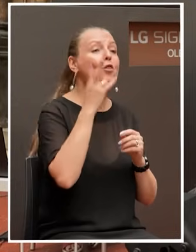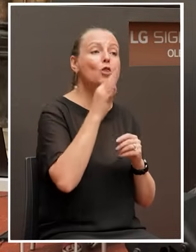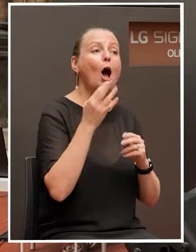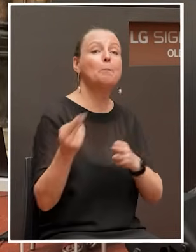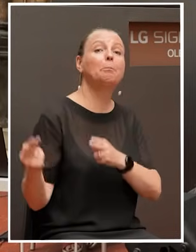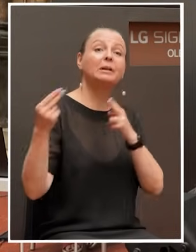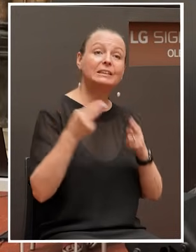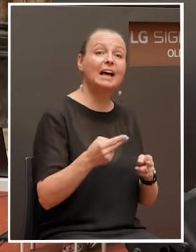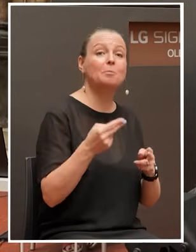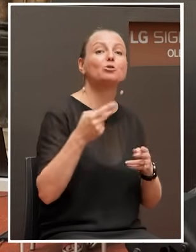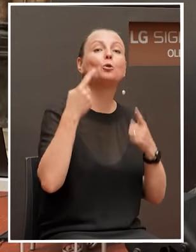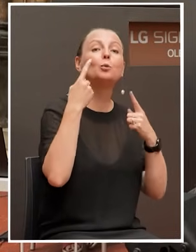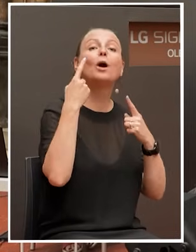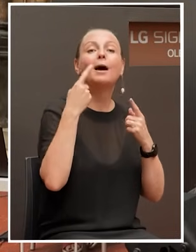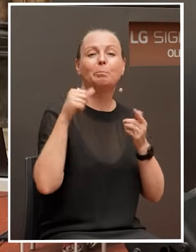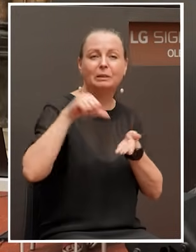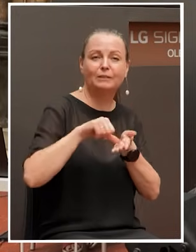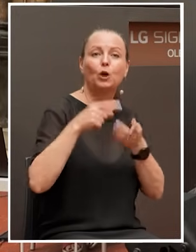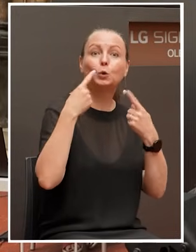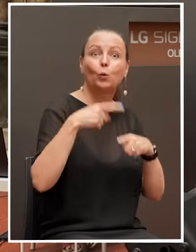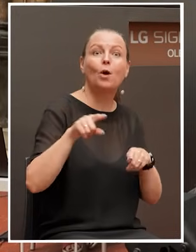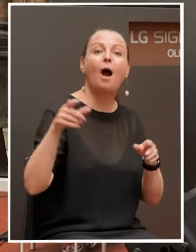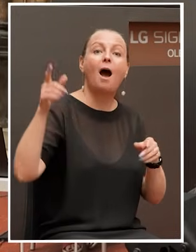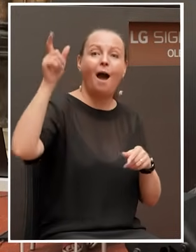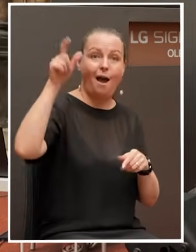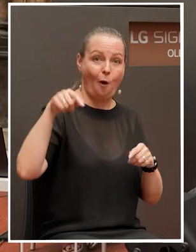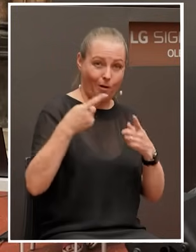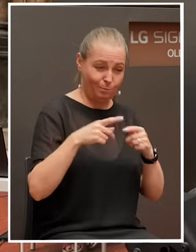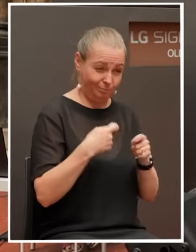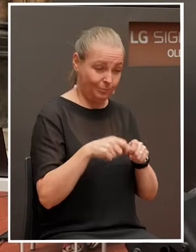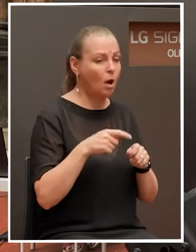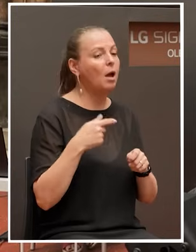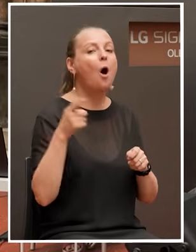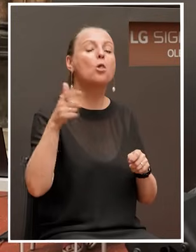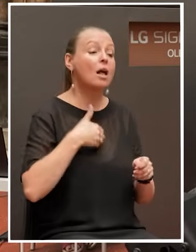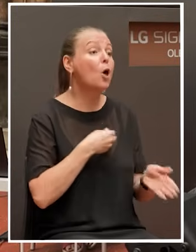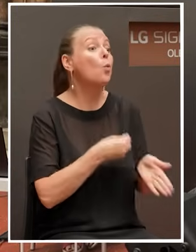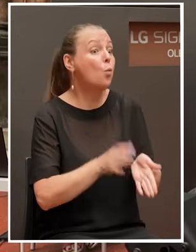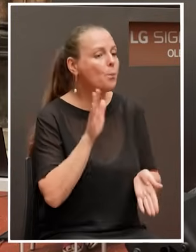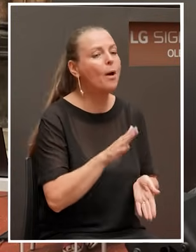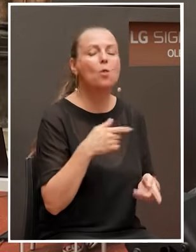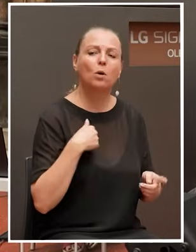представитель другой компании, очень хотел стога, но я не дал, потому что я их храню для вас.